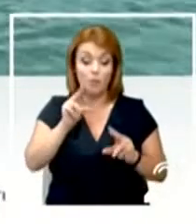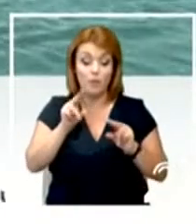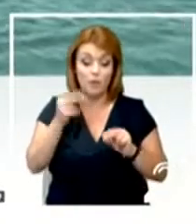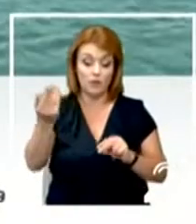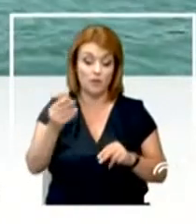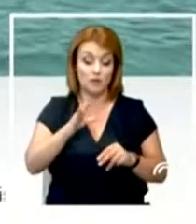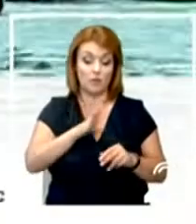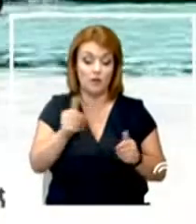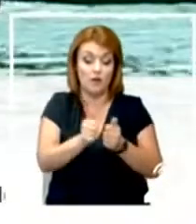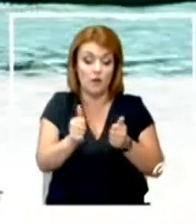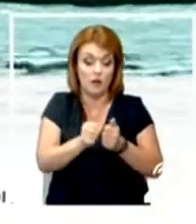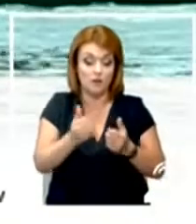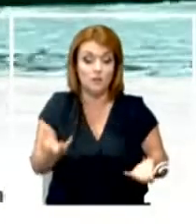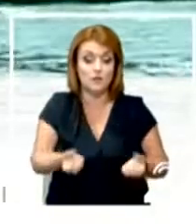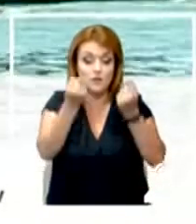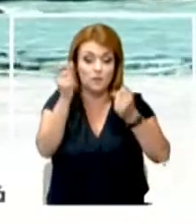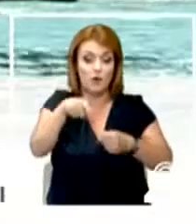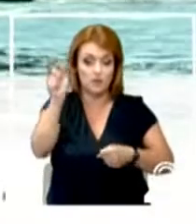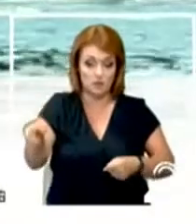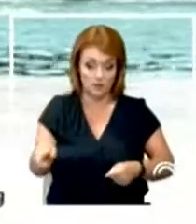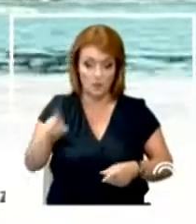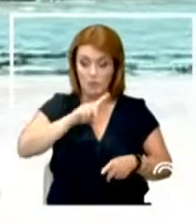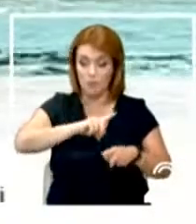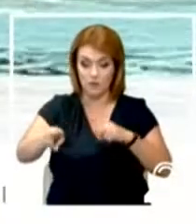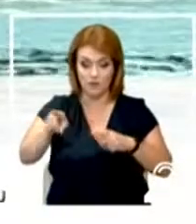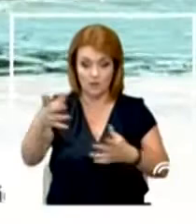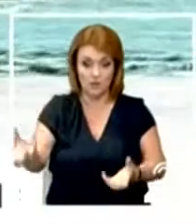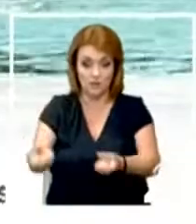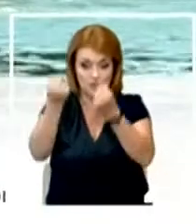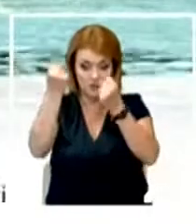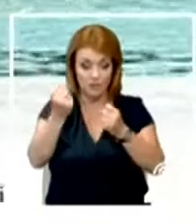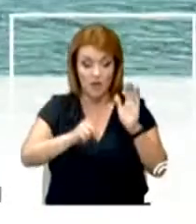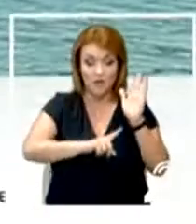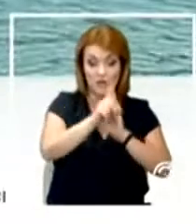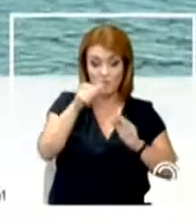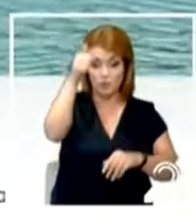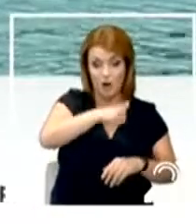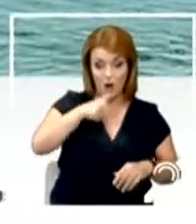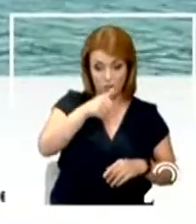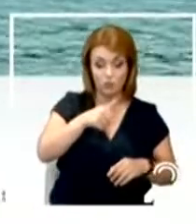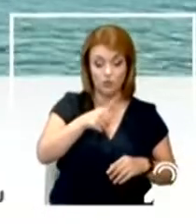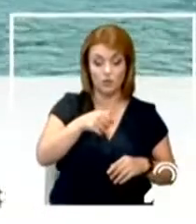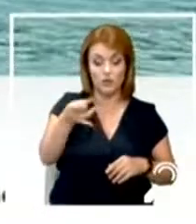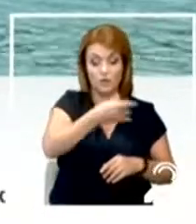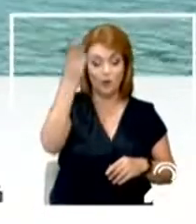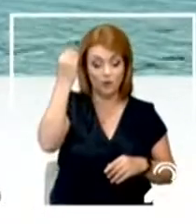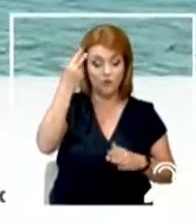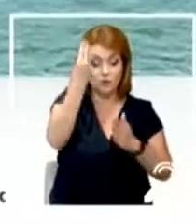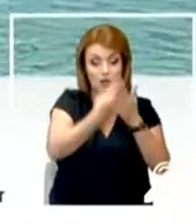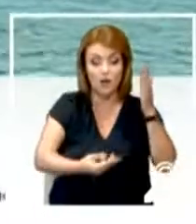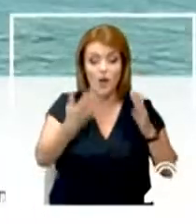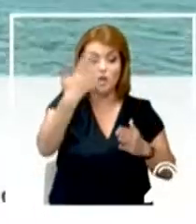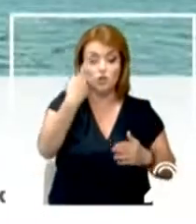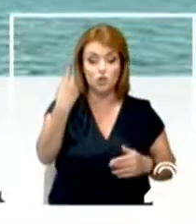pentru Situații de Urgență, de la începutul acestui an, în bazinele acvatice din Republica Moldova s-au necat 51 de